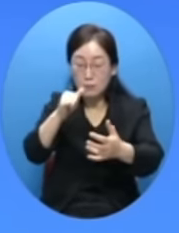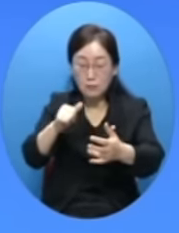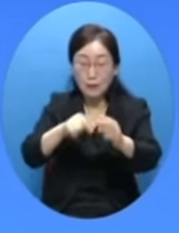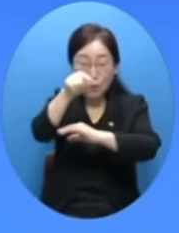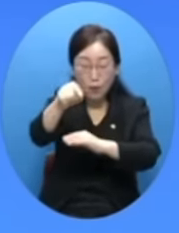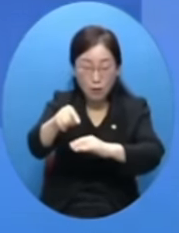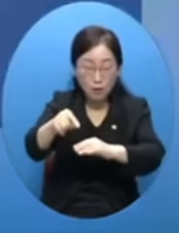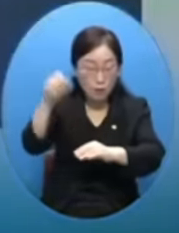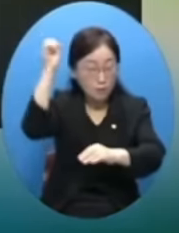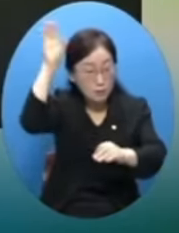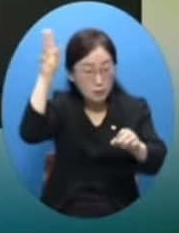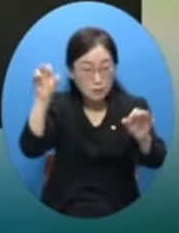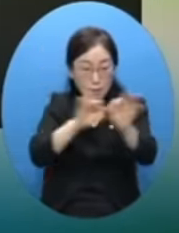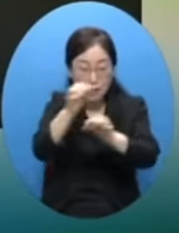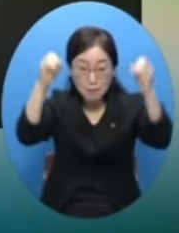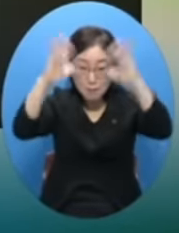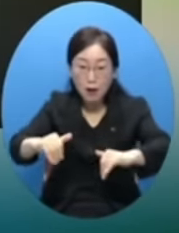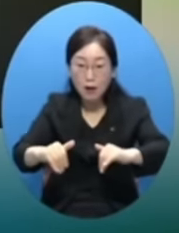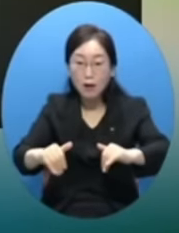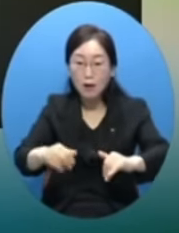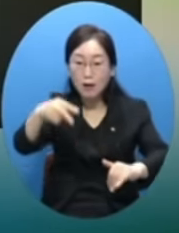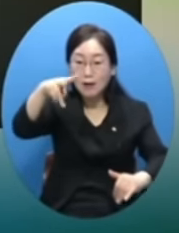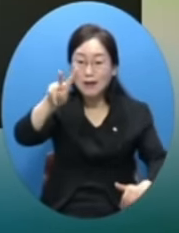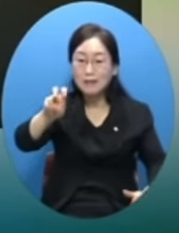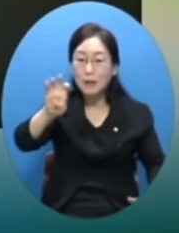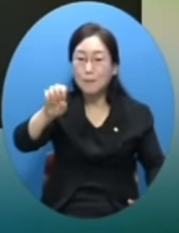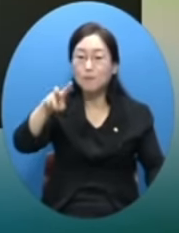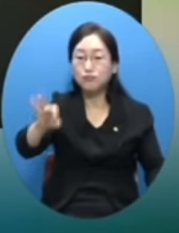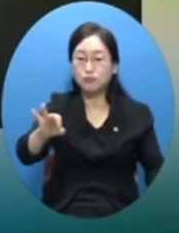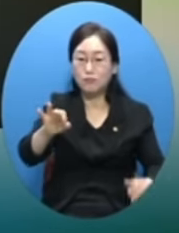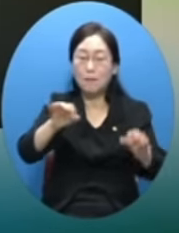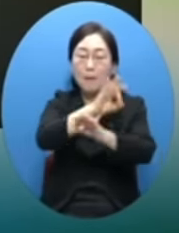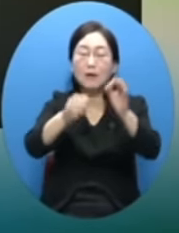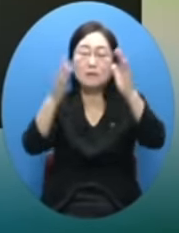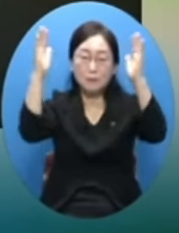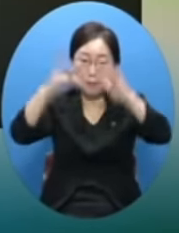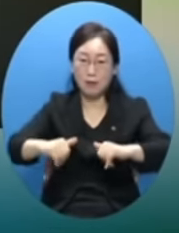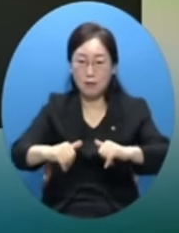와르르 무너졌습니다. 그게 바로 상품 백화점 붕괴 사건입니다.